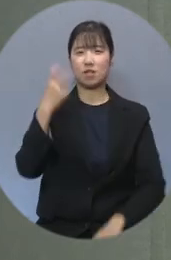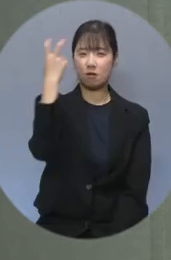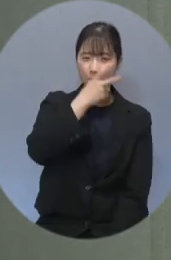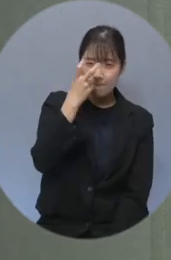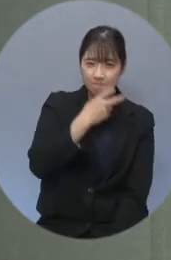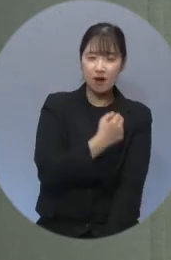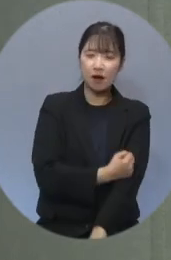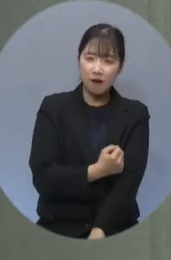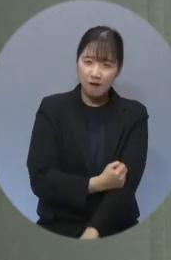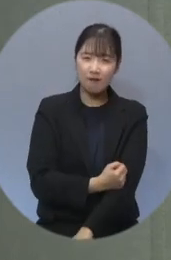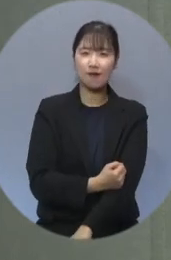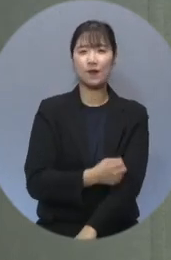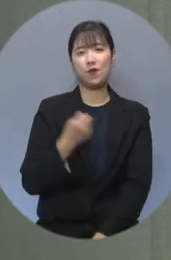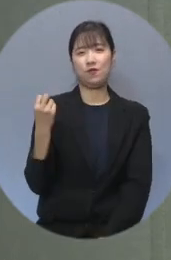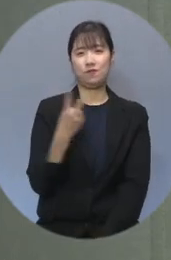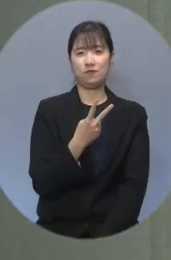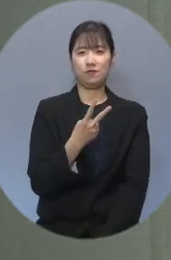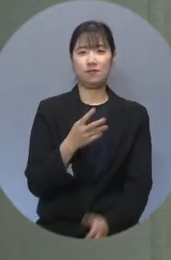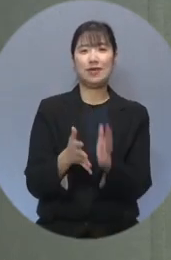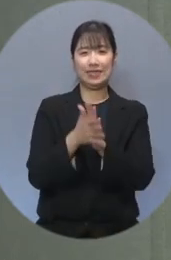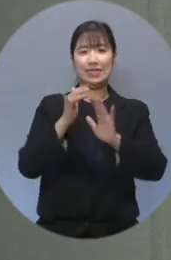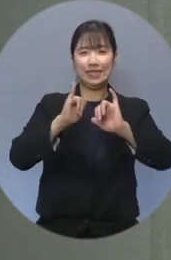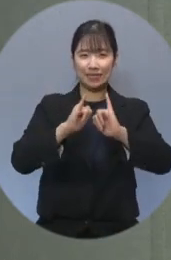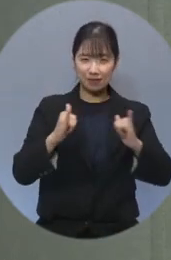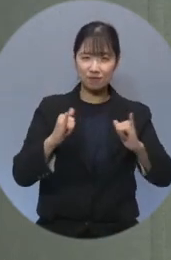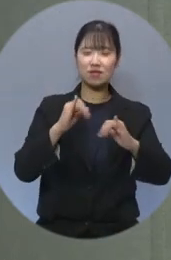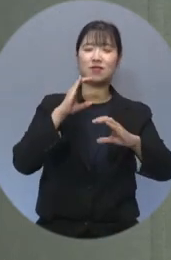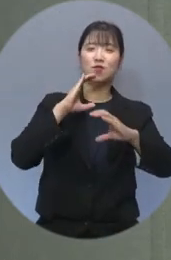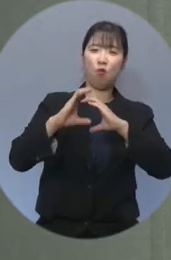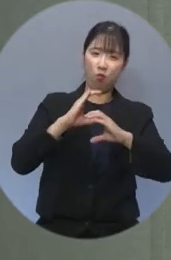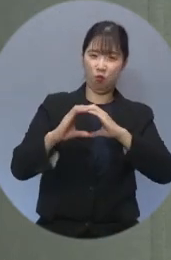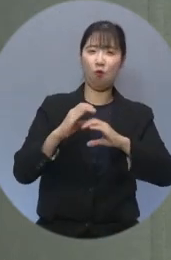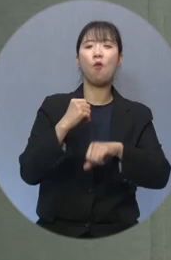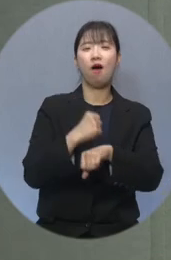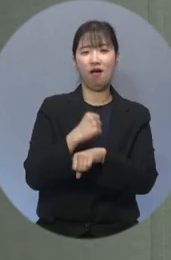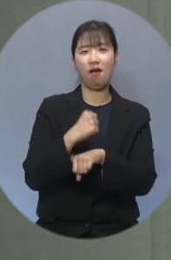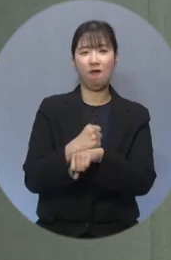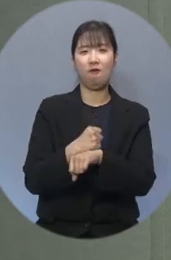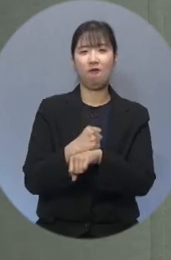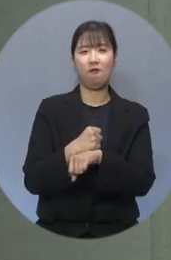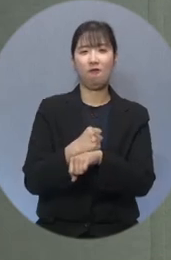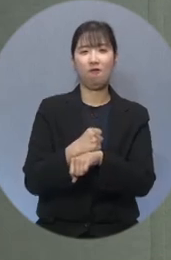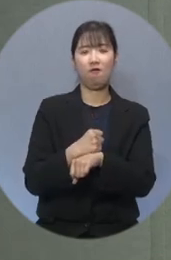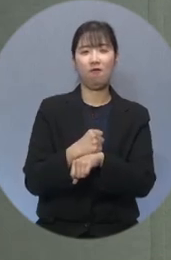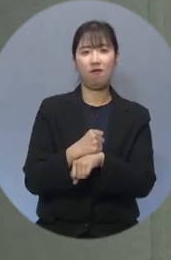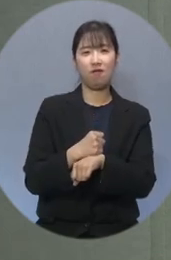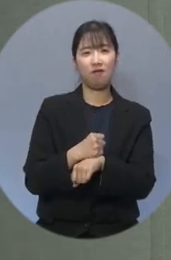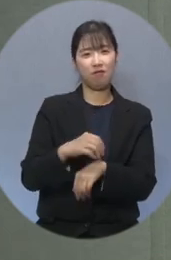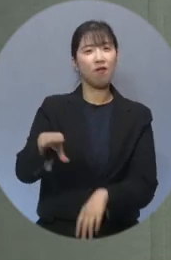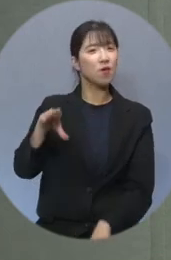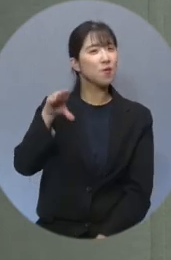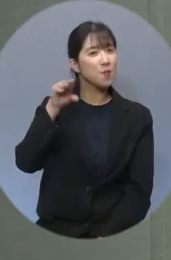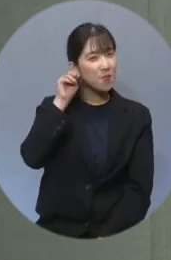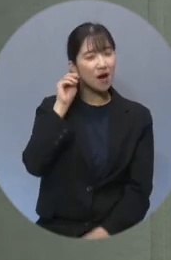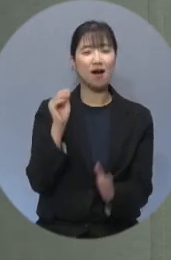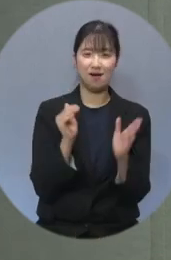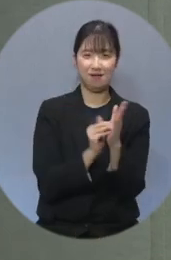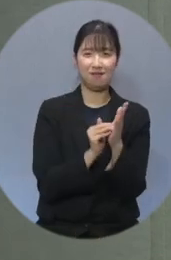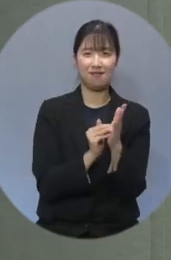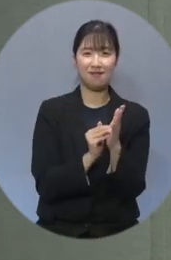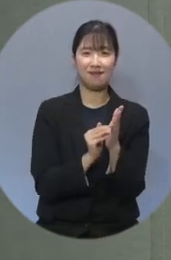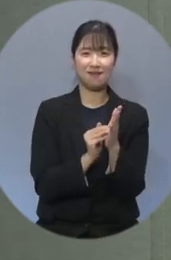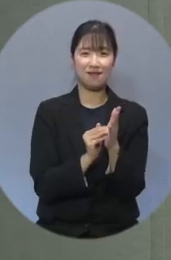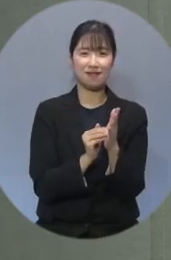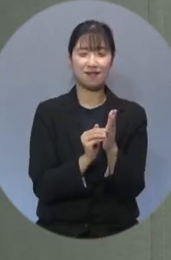하고 그러면서 이제 시민들하고 소통도 하고 막 그런 계기를 삼는다 이런 얘기를